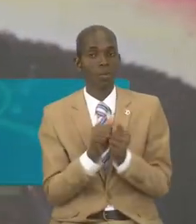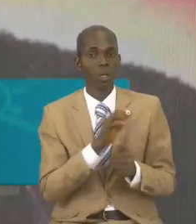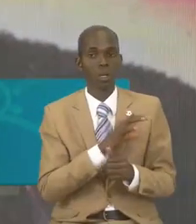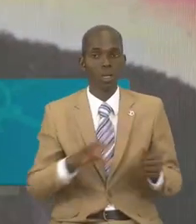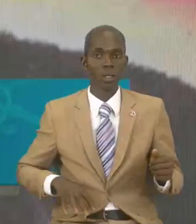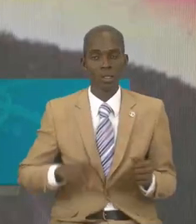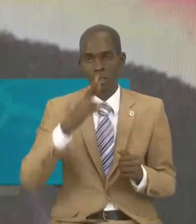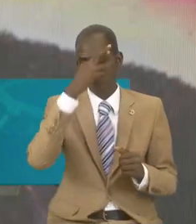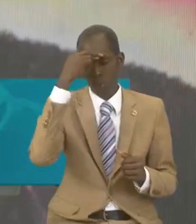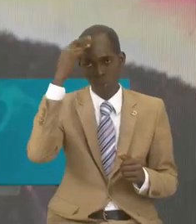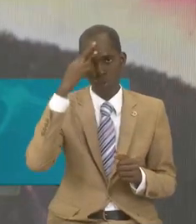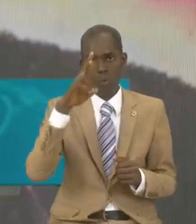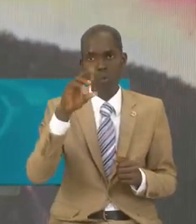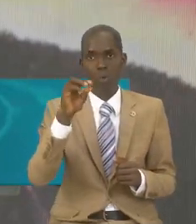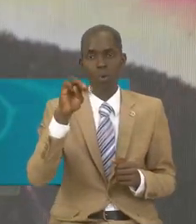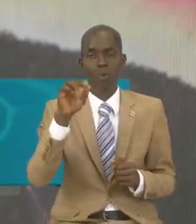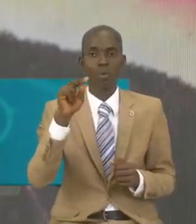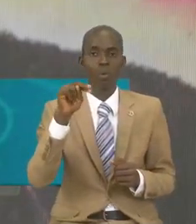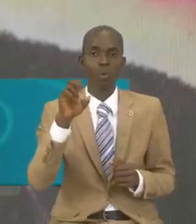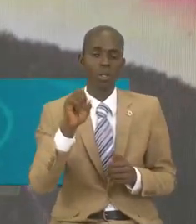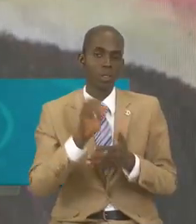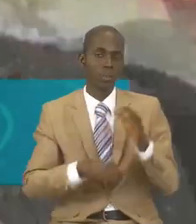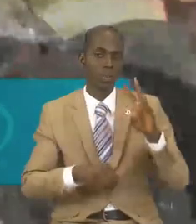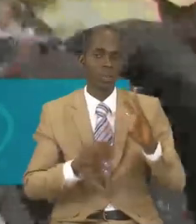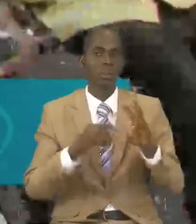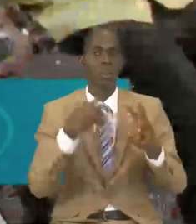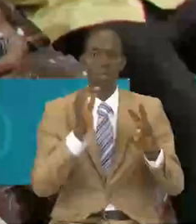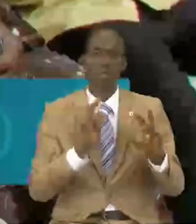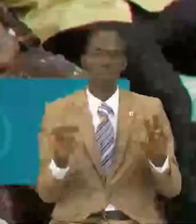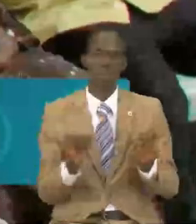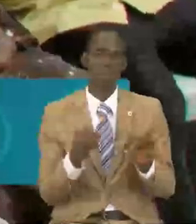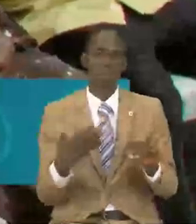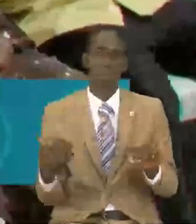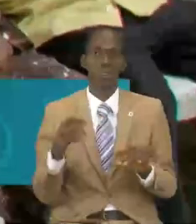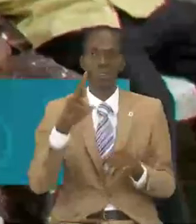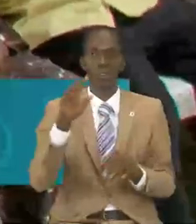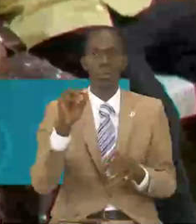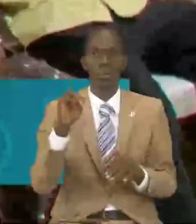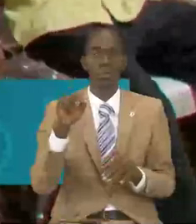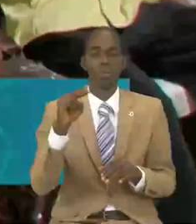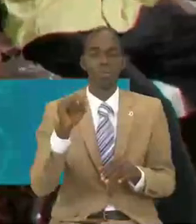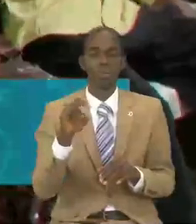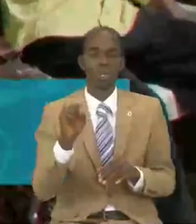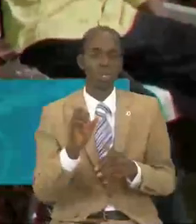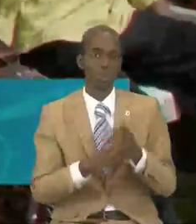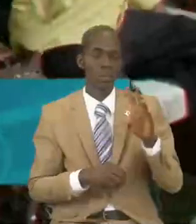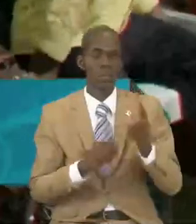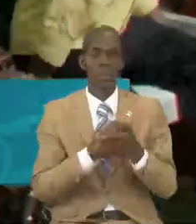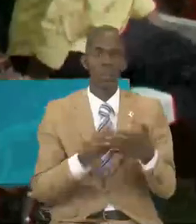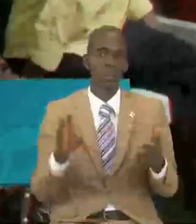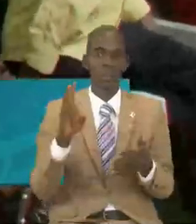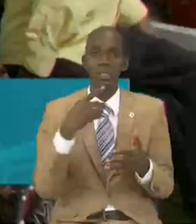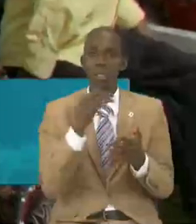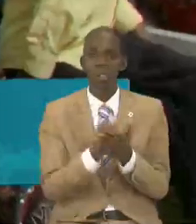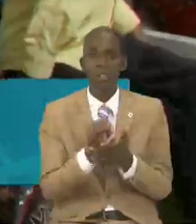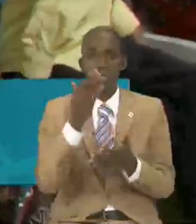6 nous dit la même chose. Romains 6, verset 6. Il nous dit, sachant,